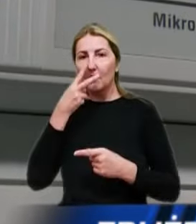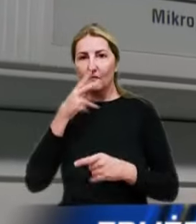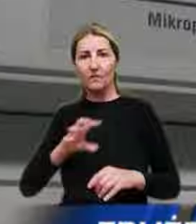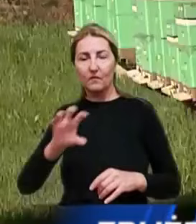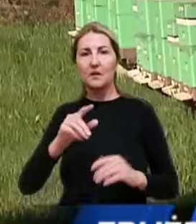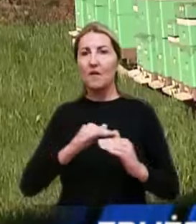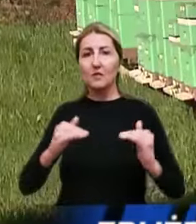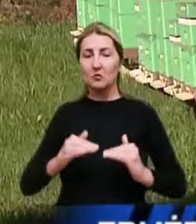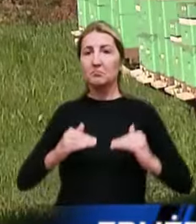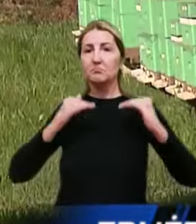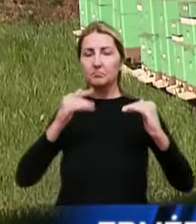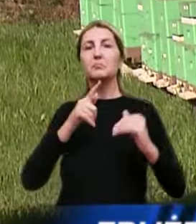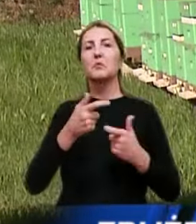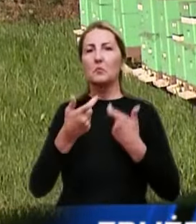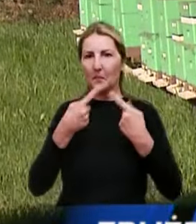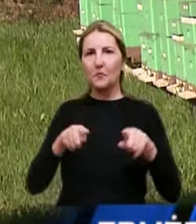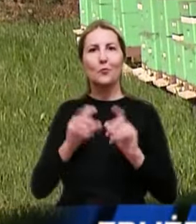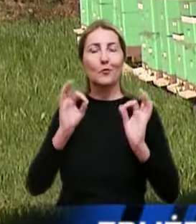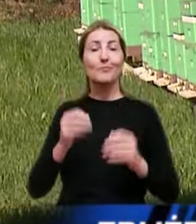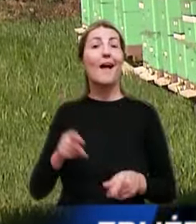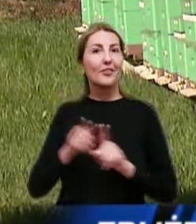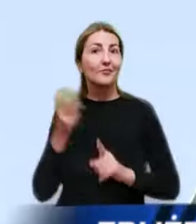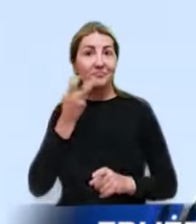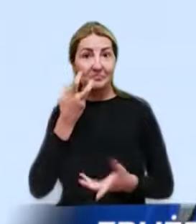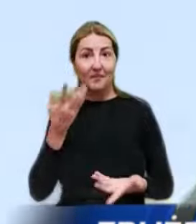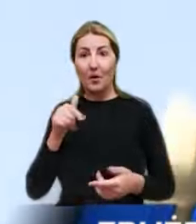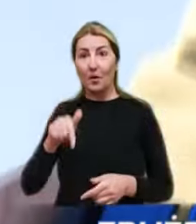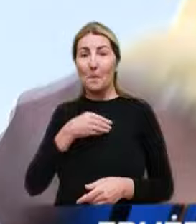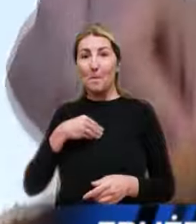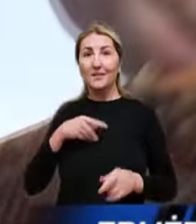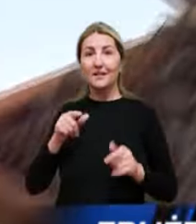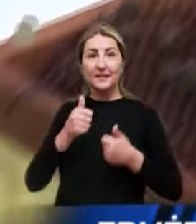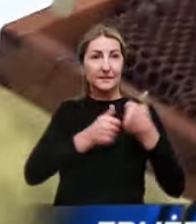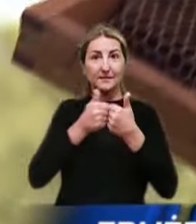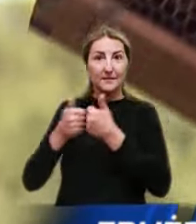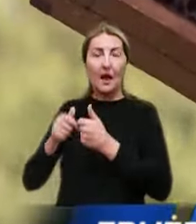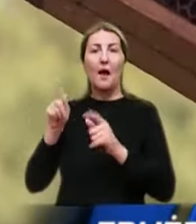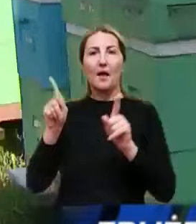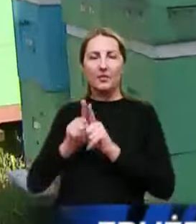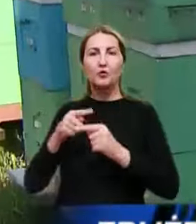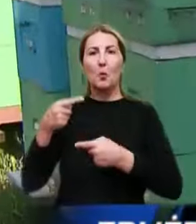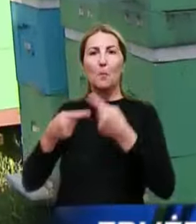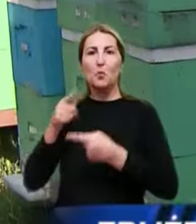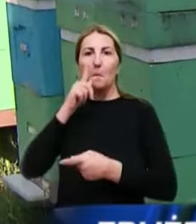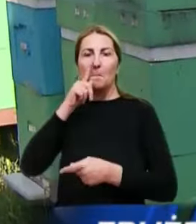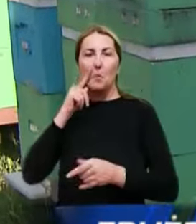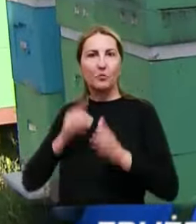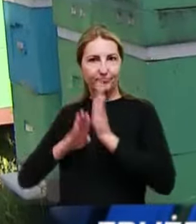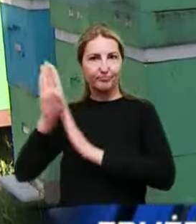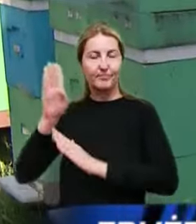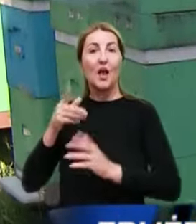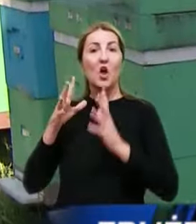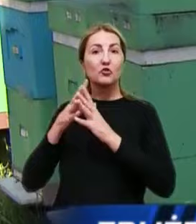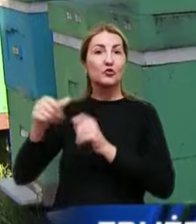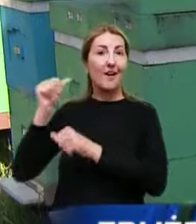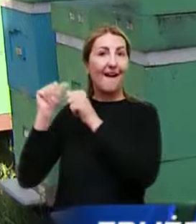bardzo wysoko. Co ciekawe, w naszym kraju mimo silnej konkurencji rośnie też produkcja miodu. 10 lat temu było to